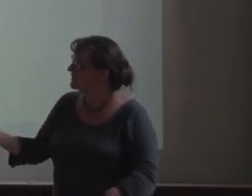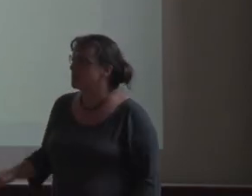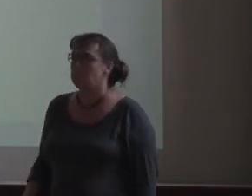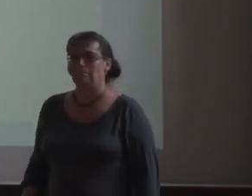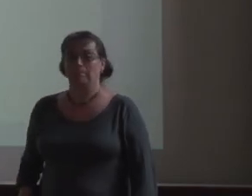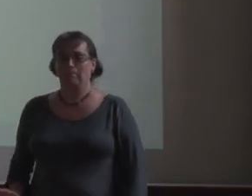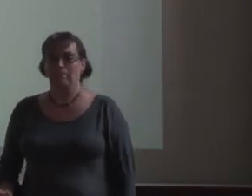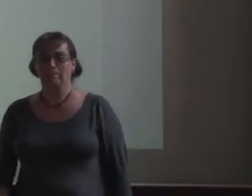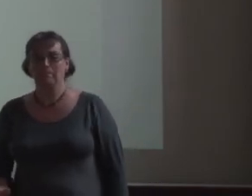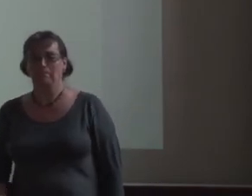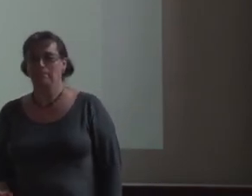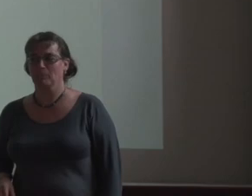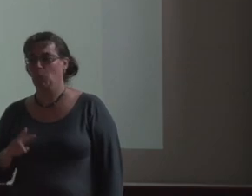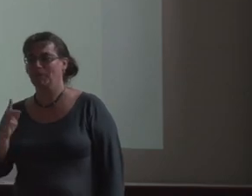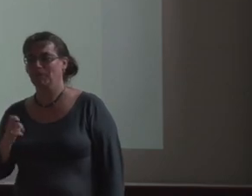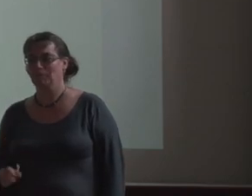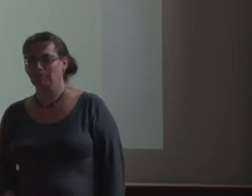Question suivante.